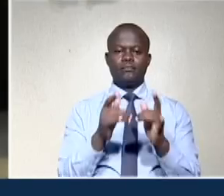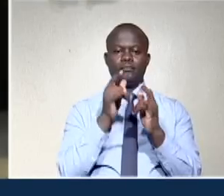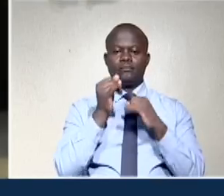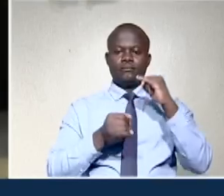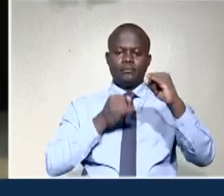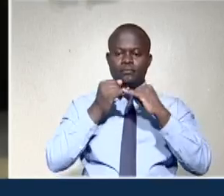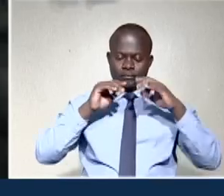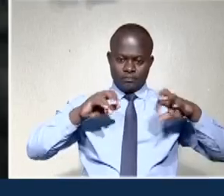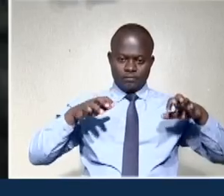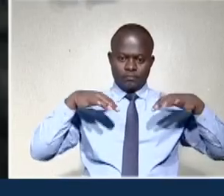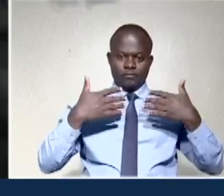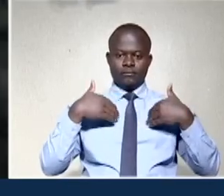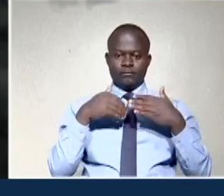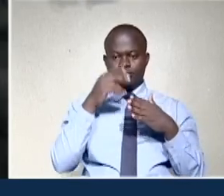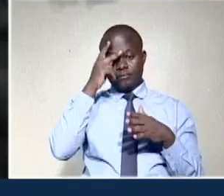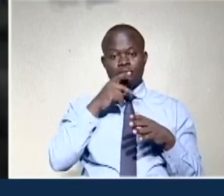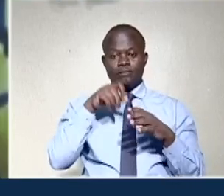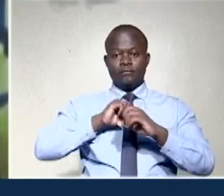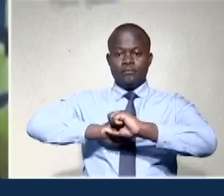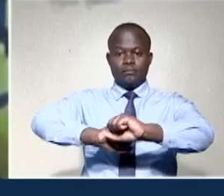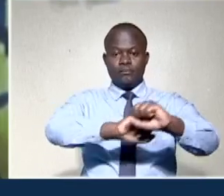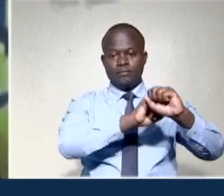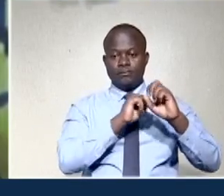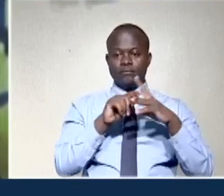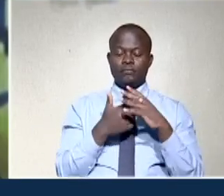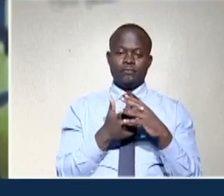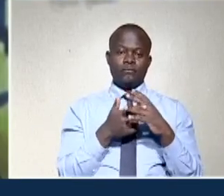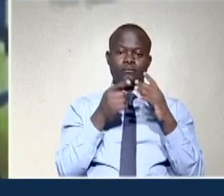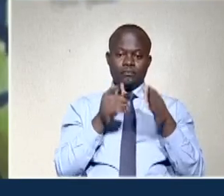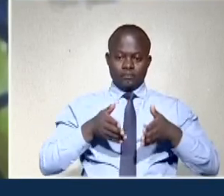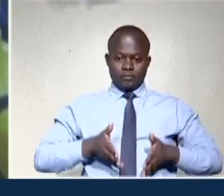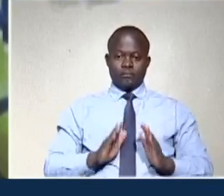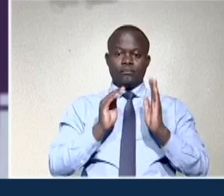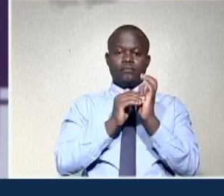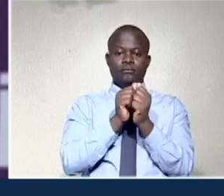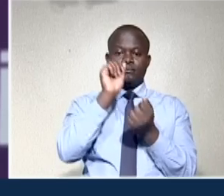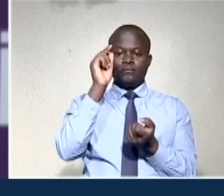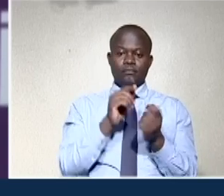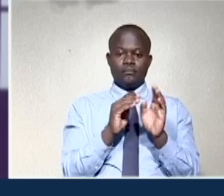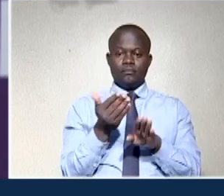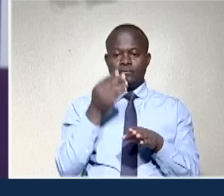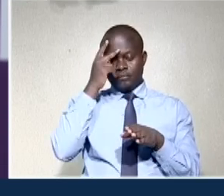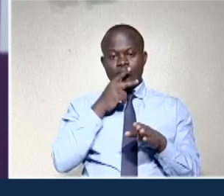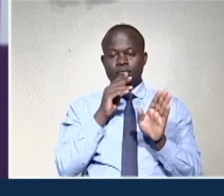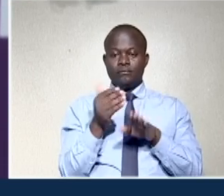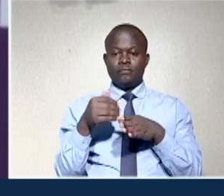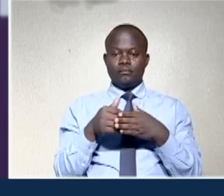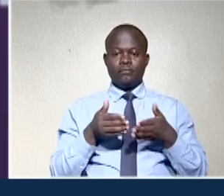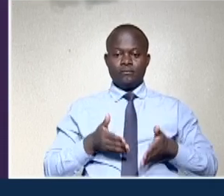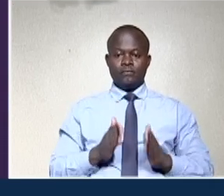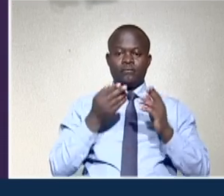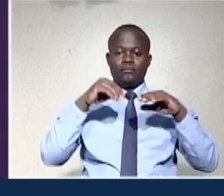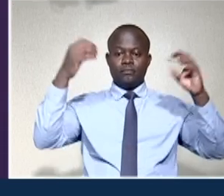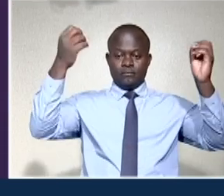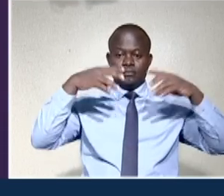mpuzamahanga yiga uburyo ubuzima bw'umubyeyi bugomba kubungabungwa kuva gisama kugera abyaye ndetse no kugabanya impfu z'ababyeyi bapfa babyara yabereye I Kigali